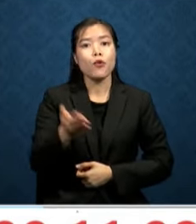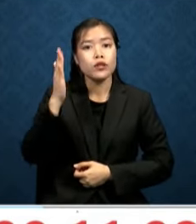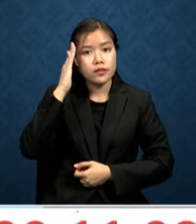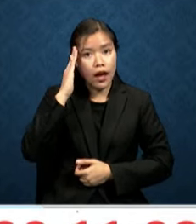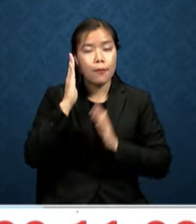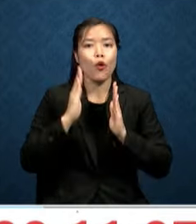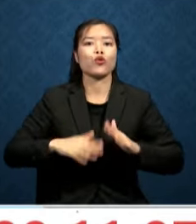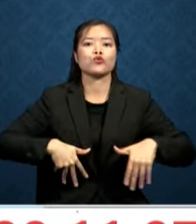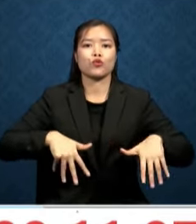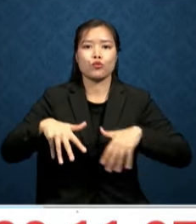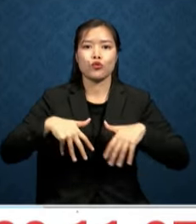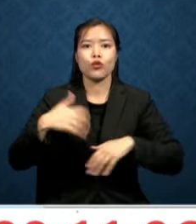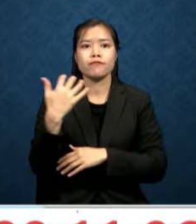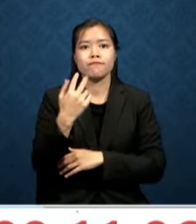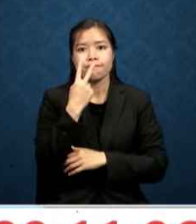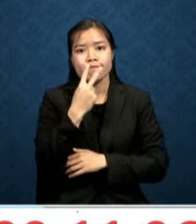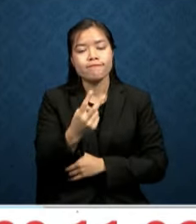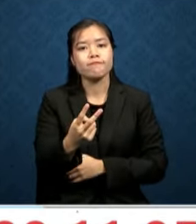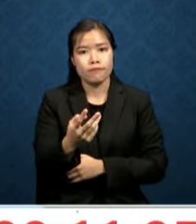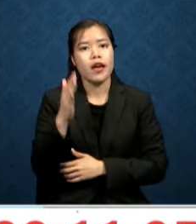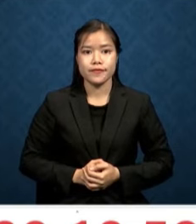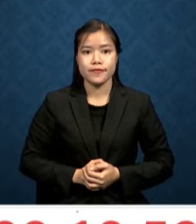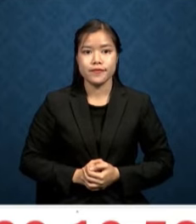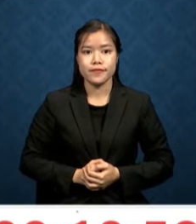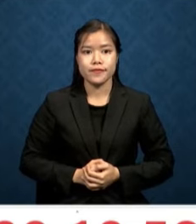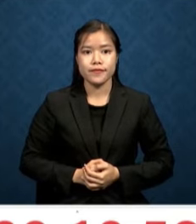ที่รับชมอยู่ทราบด้วยครับขอบคุณครับ